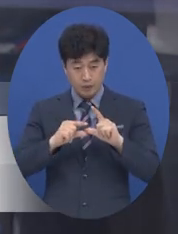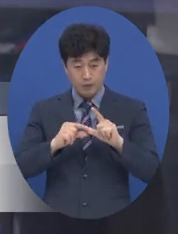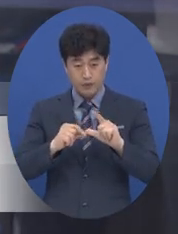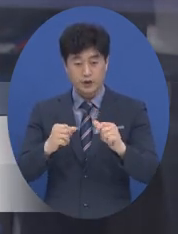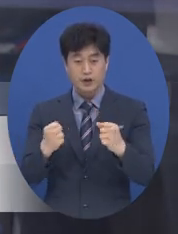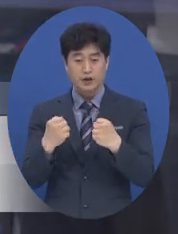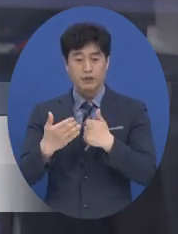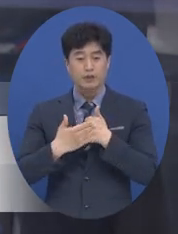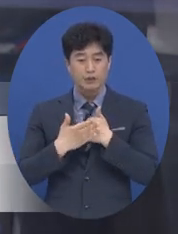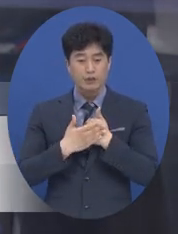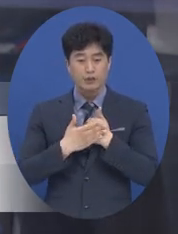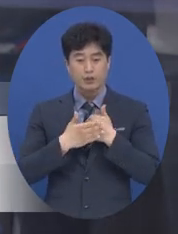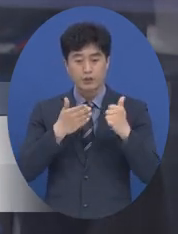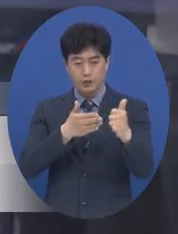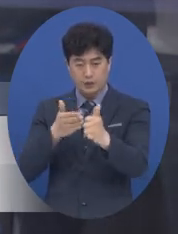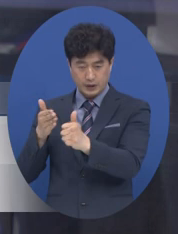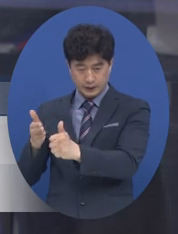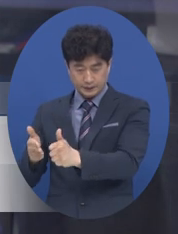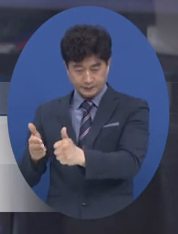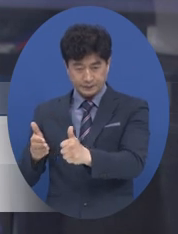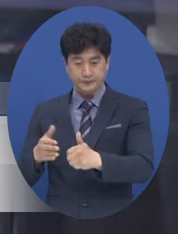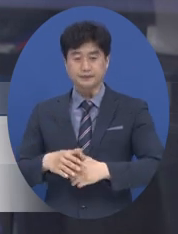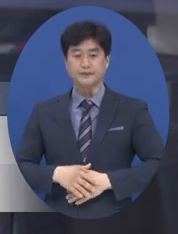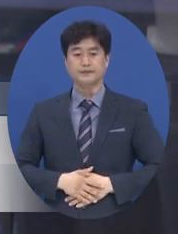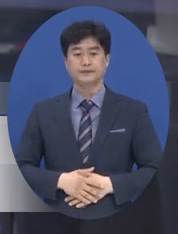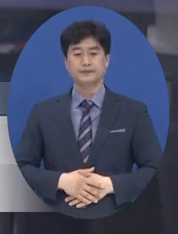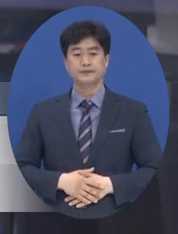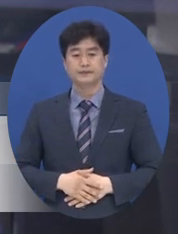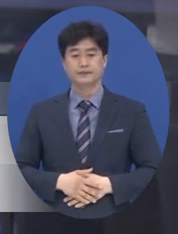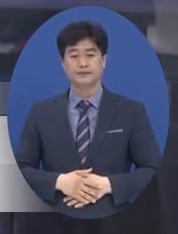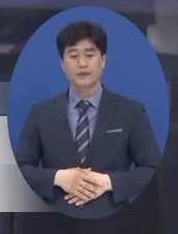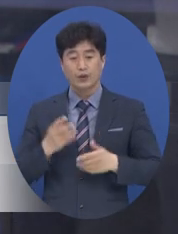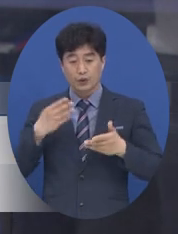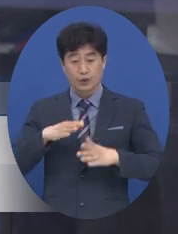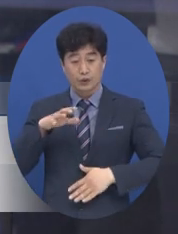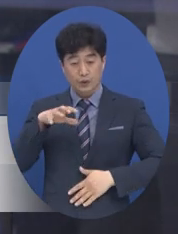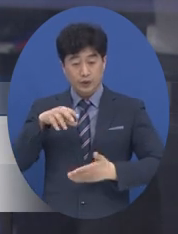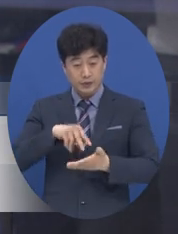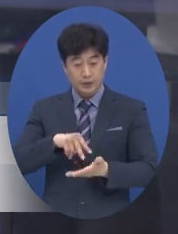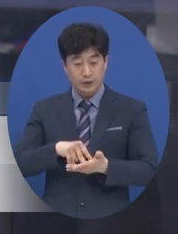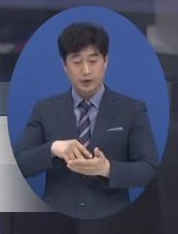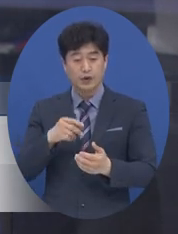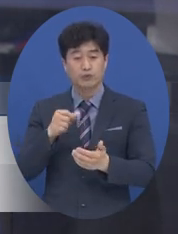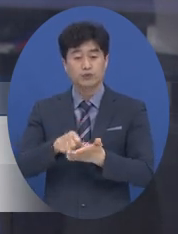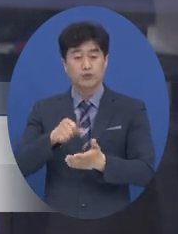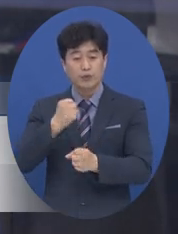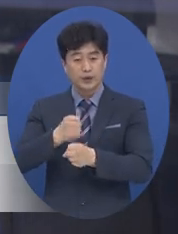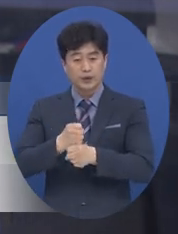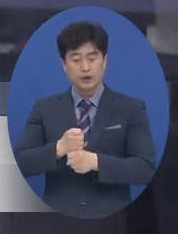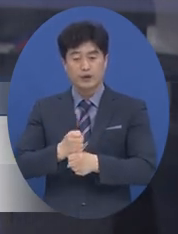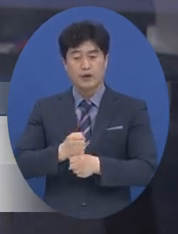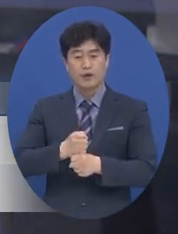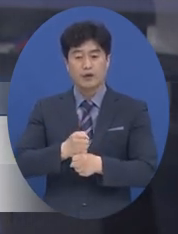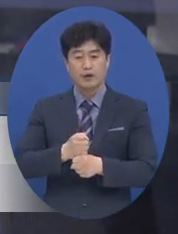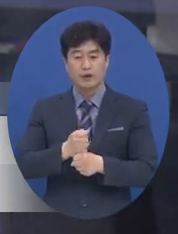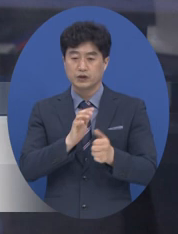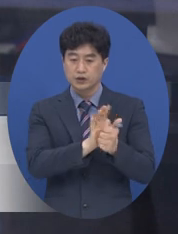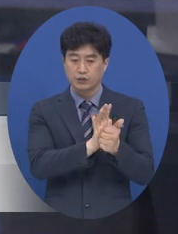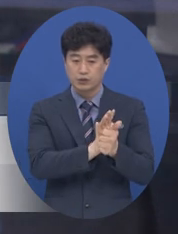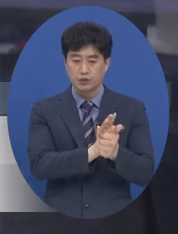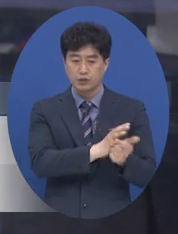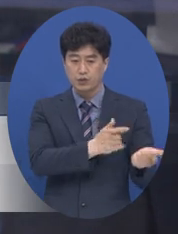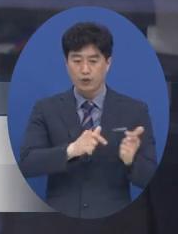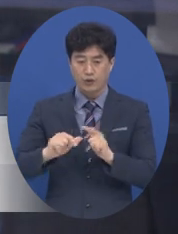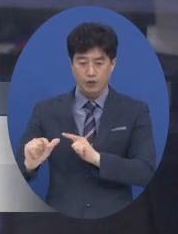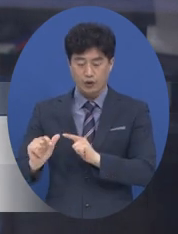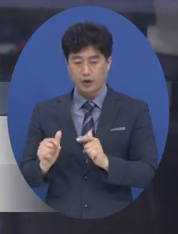유통망 등등 많은 부분에 협조를 해주시기를 부탁을 드립니다. 도에서도 제품 개발이라든지 생산